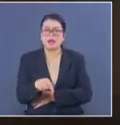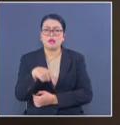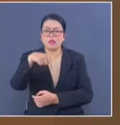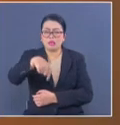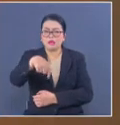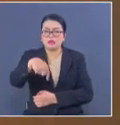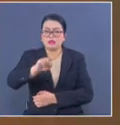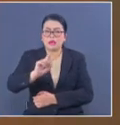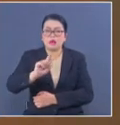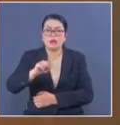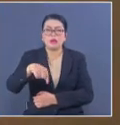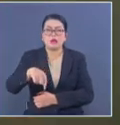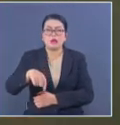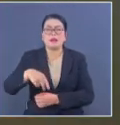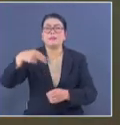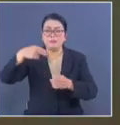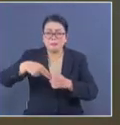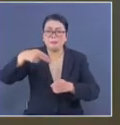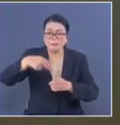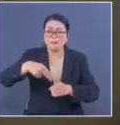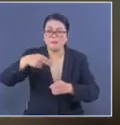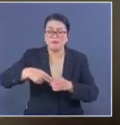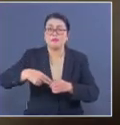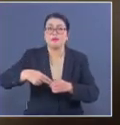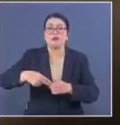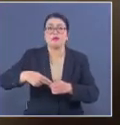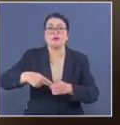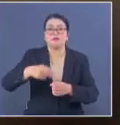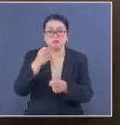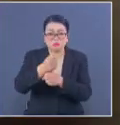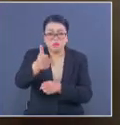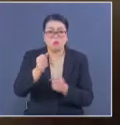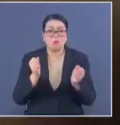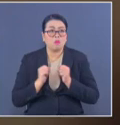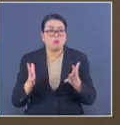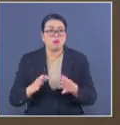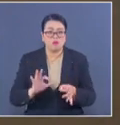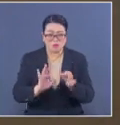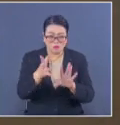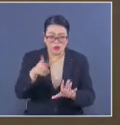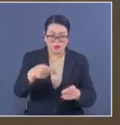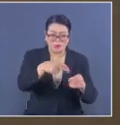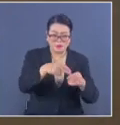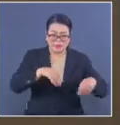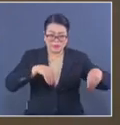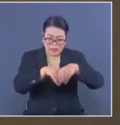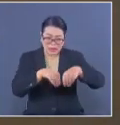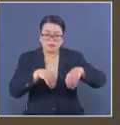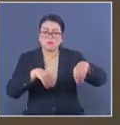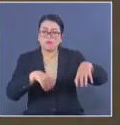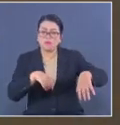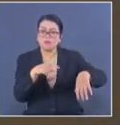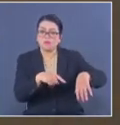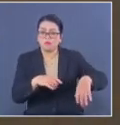ถานที่เนี่ยใช่แล้วครับนี่มันคือปั๊มน้ำมัน โอ้โหกล้าทำได้ไงเนี ่ ย แล้วคุณเอาไฟกับน้ำมันที่มันอยู่ใกล้กันตร